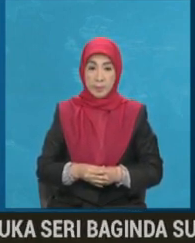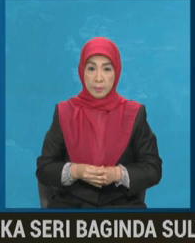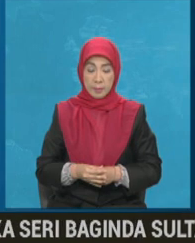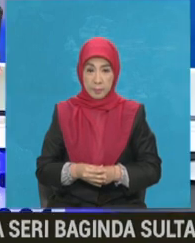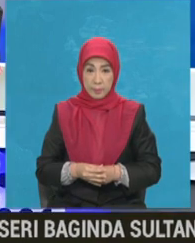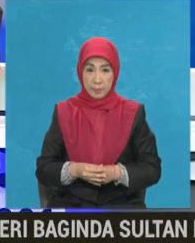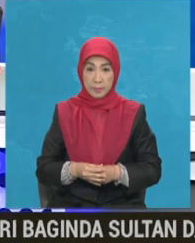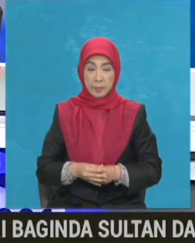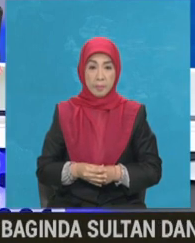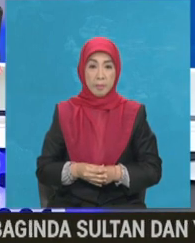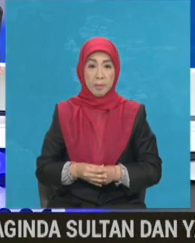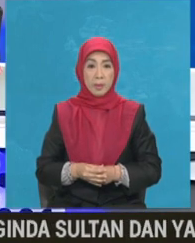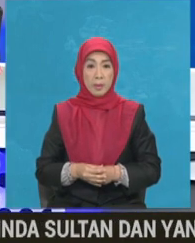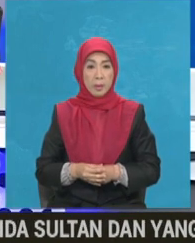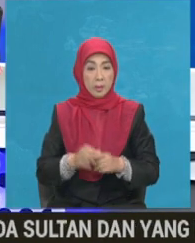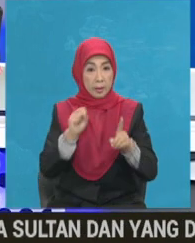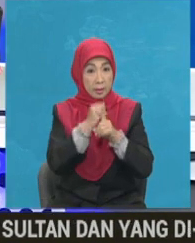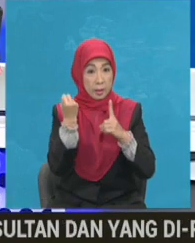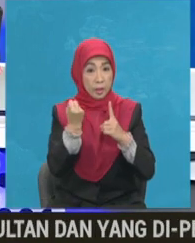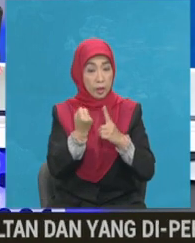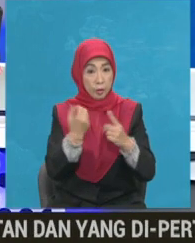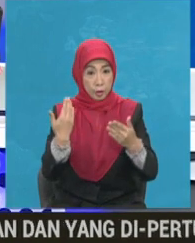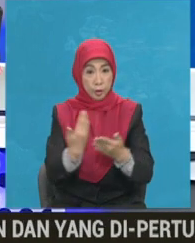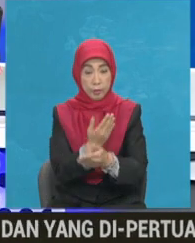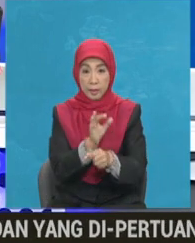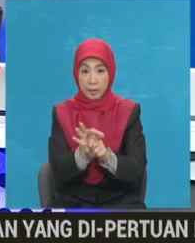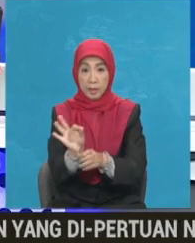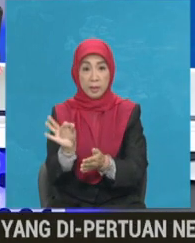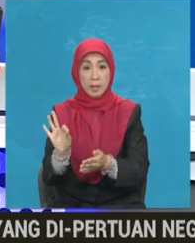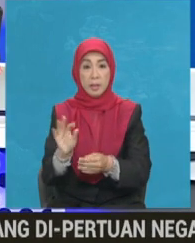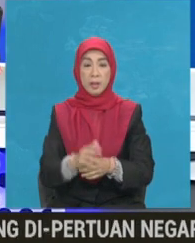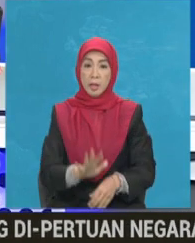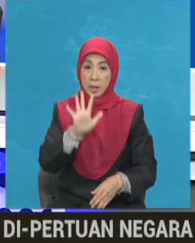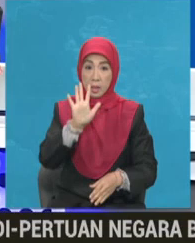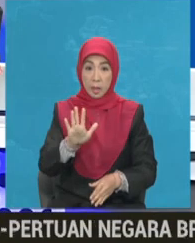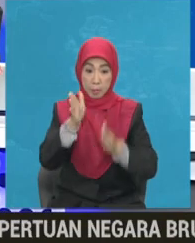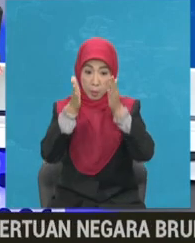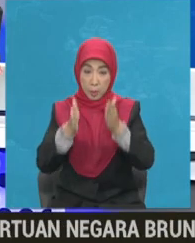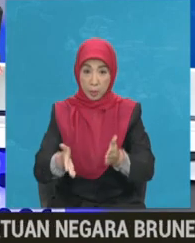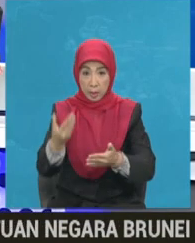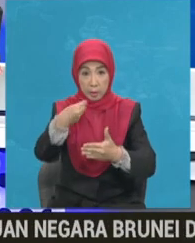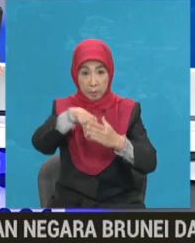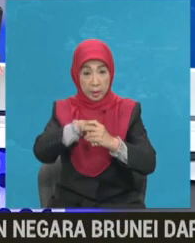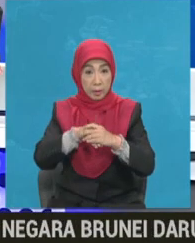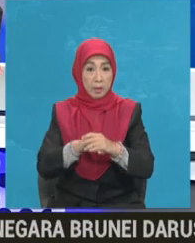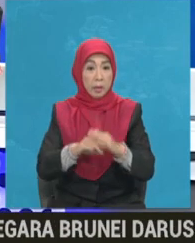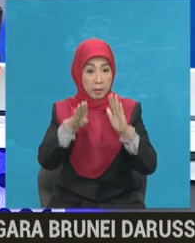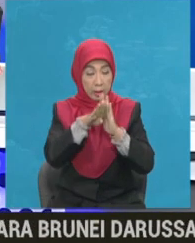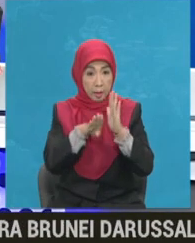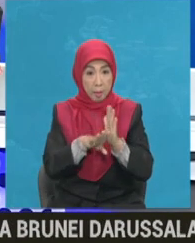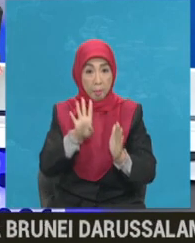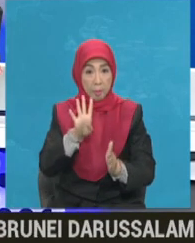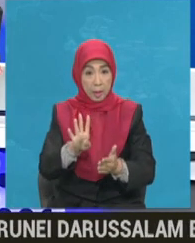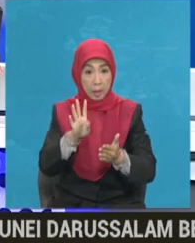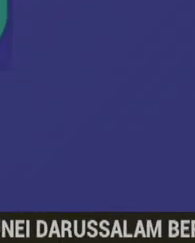like Hai status harian normal baru kvinna intense 5 case dalam kategori 4 yaitu mereka